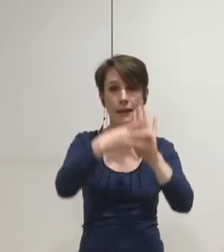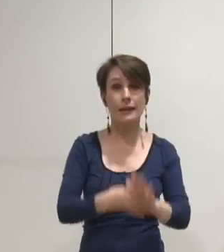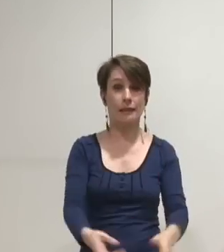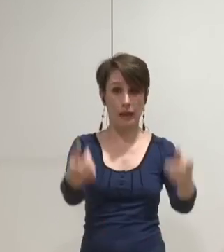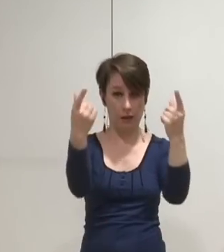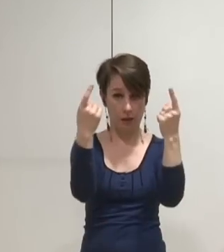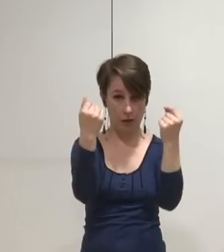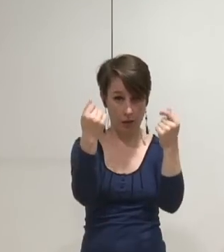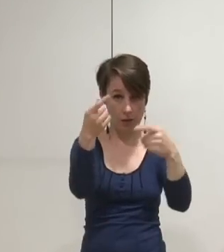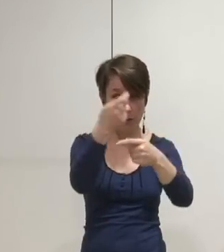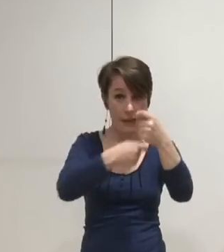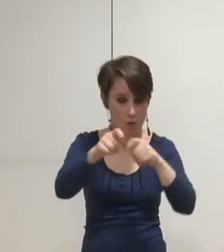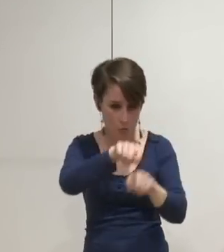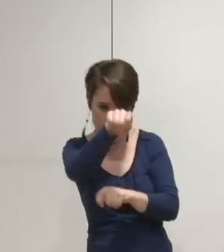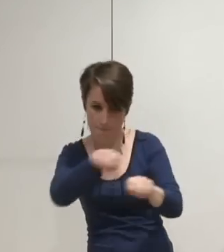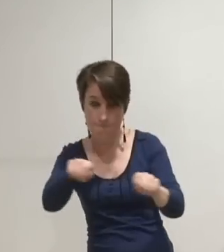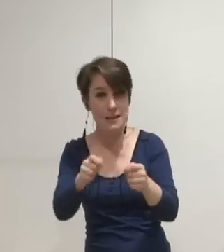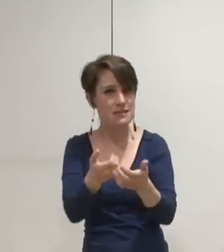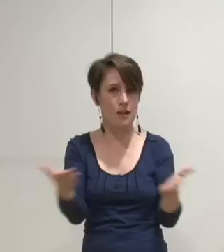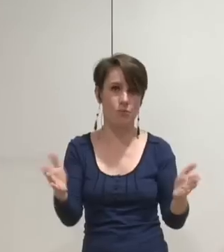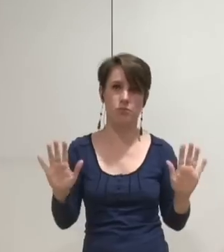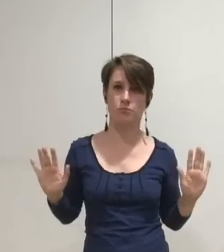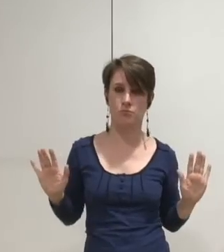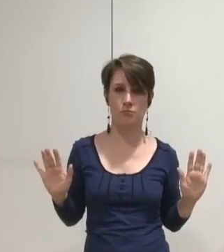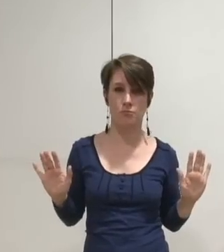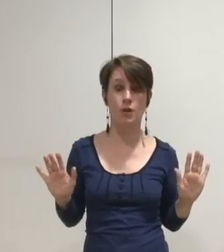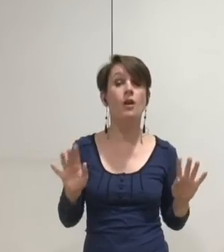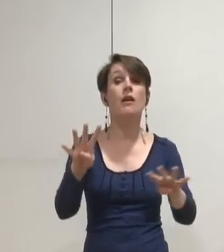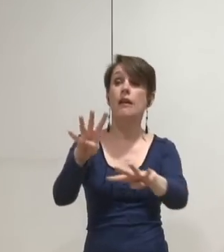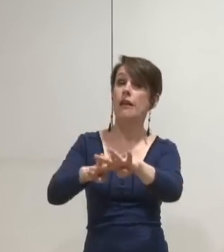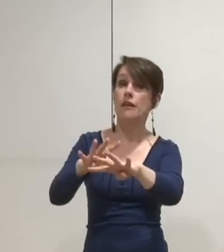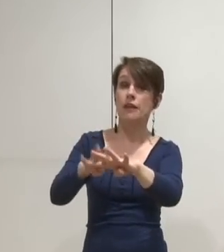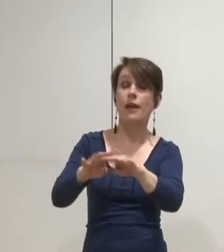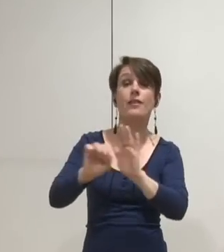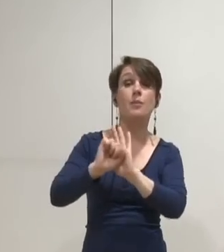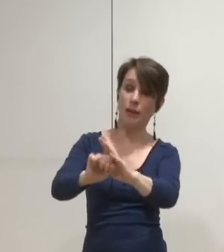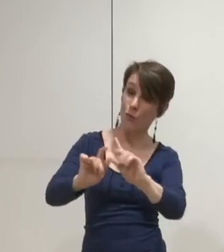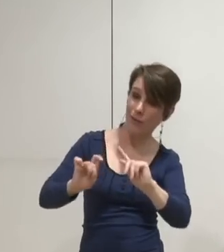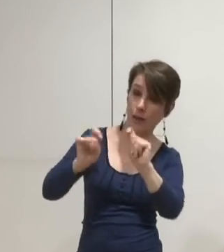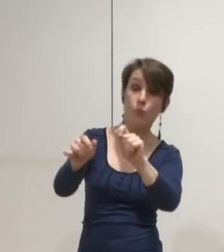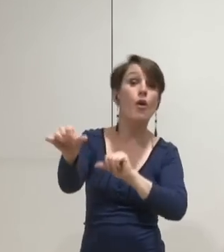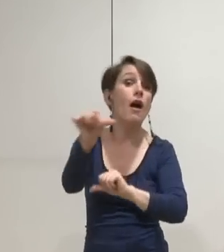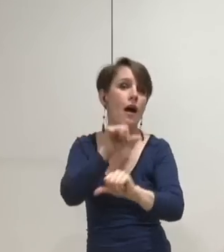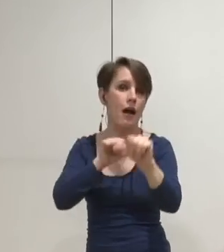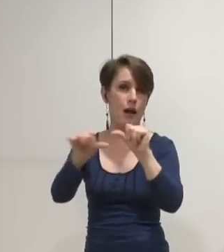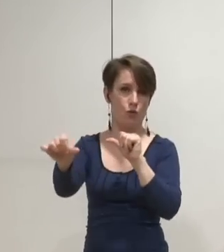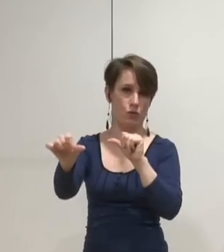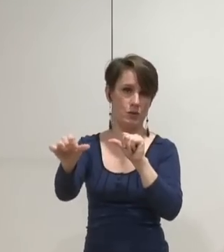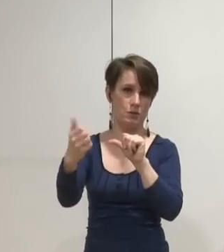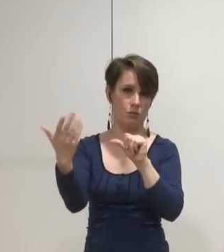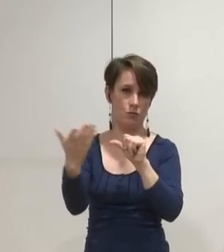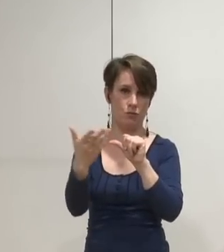finalement très simple il il faut pour rentrer dans ces quartiers prioritaires au nombre de 1300